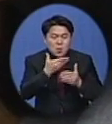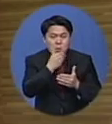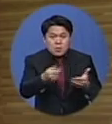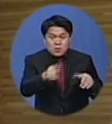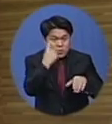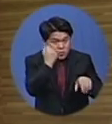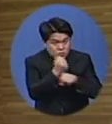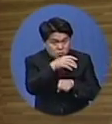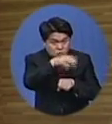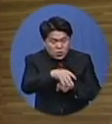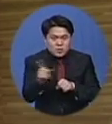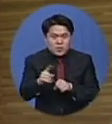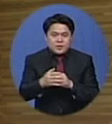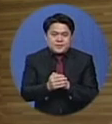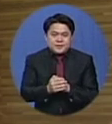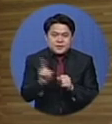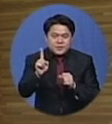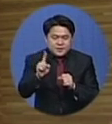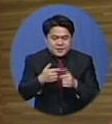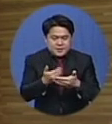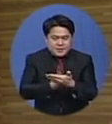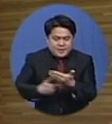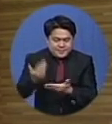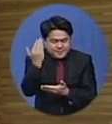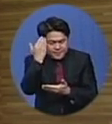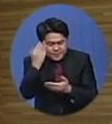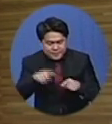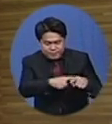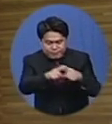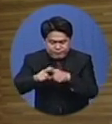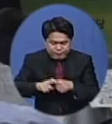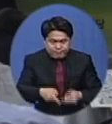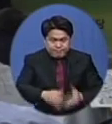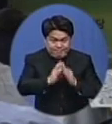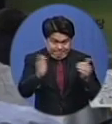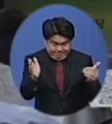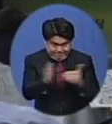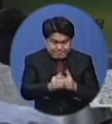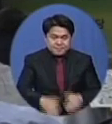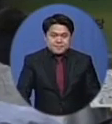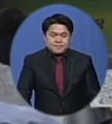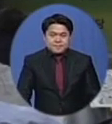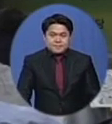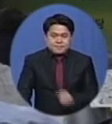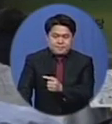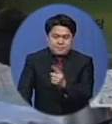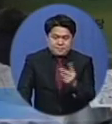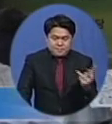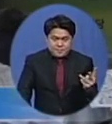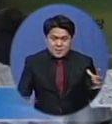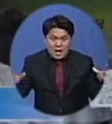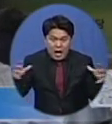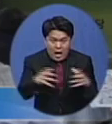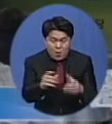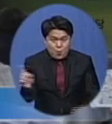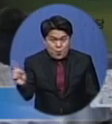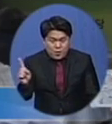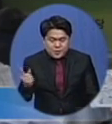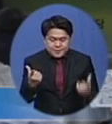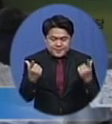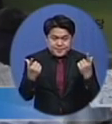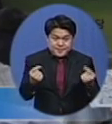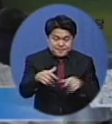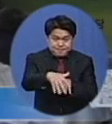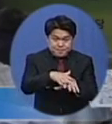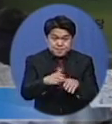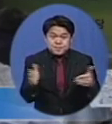19일 민간 싱크탱크인 나눔지식 네트워크를 발족했습니다. 세 기관의 연구소가 주축이 돼 공동으로